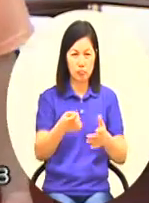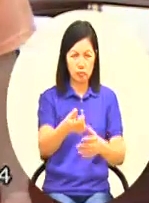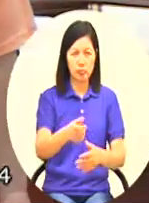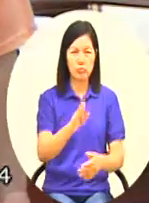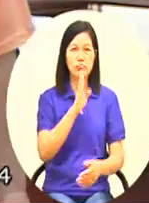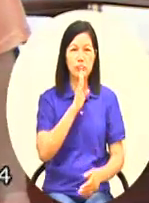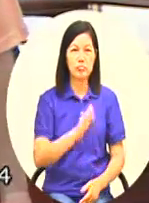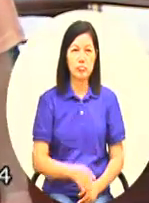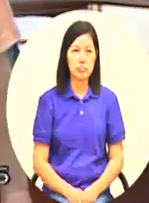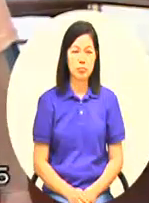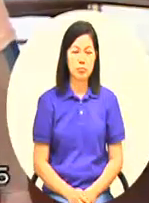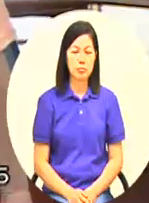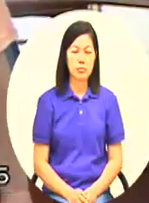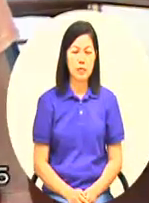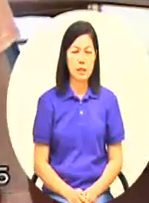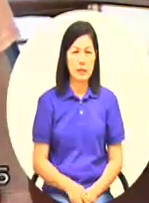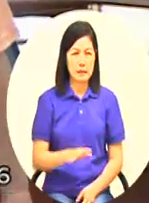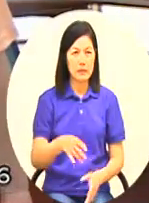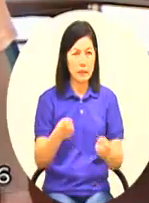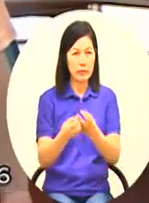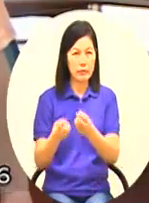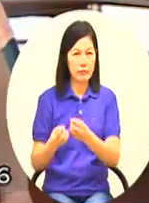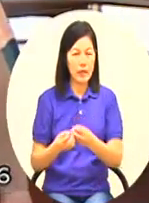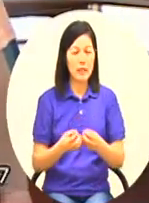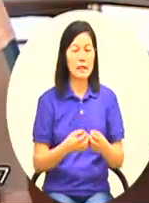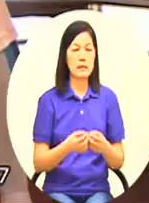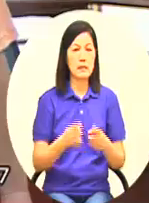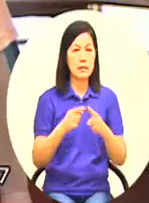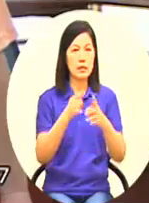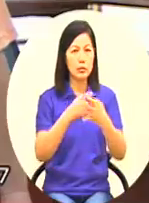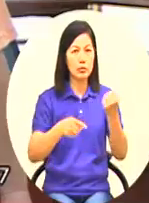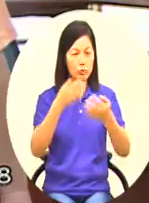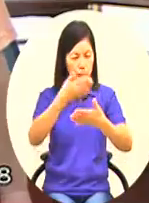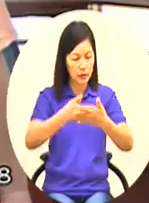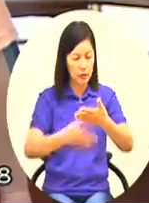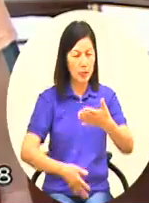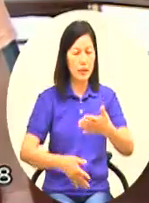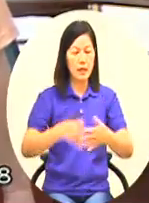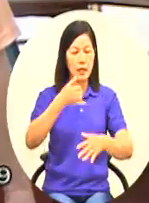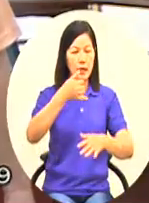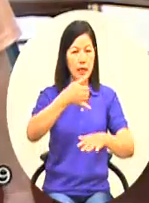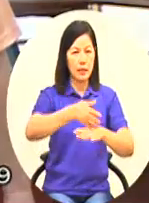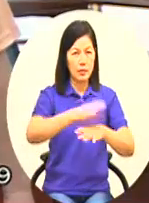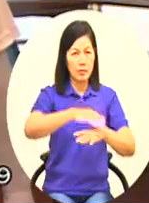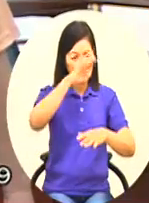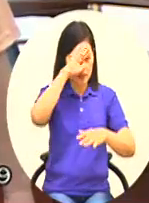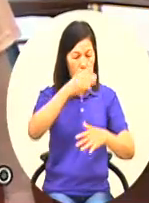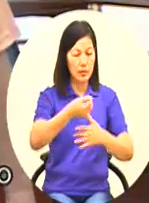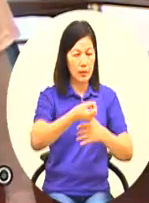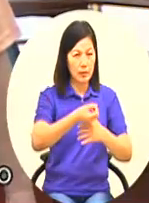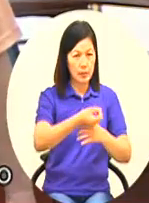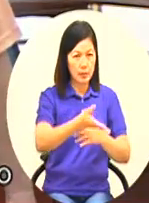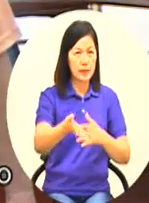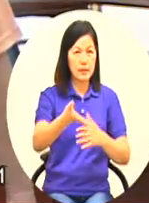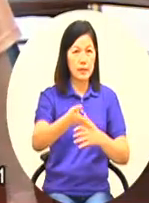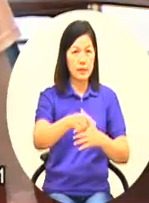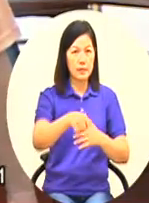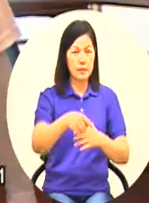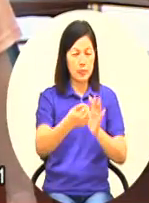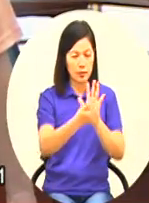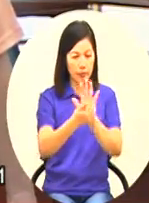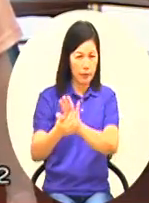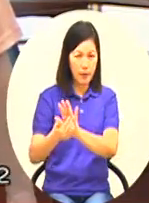会当讲，遐尼啊，产生遐尼啊少个案例的，就是登革热诶，即算作带来，对不对？吼，诶，另外一个，哦，防